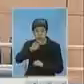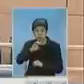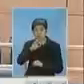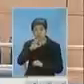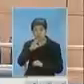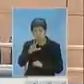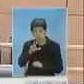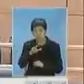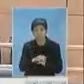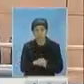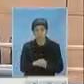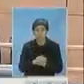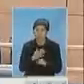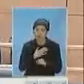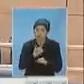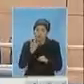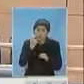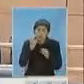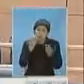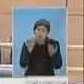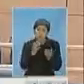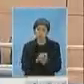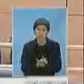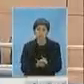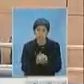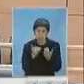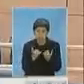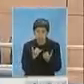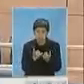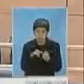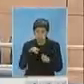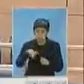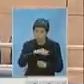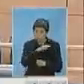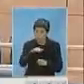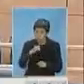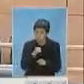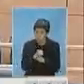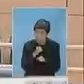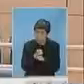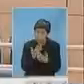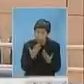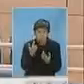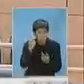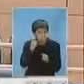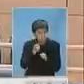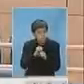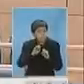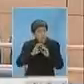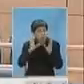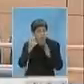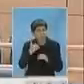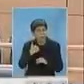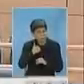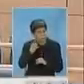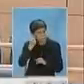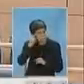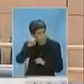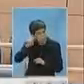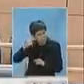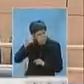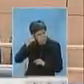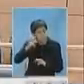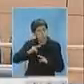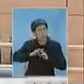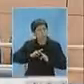3ว่าเรายังไม่รู้เลยว่ารถไฟขบวนปลองนองจะไปจอดสุดท้ายที่สถานีไหนแต่มีคนบางฝ่ายไป